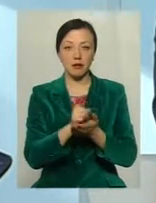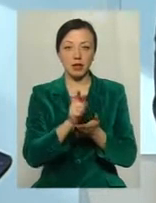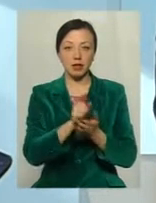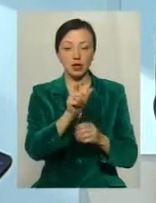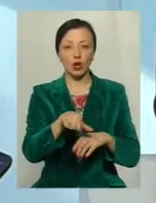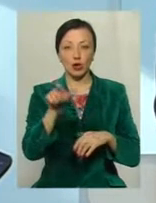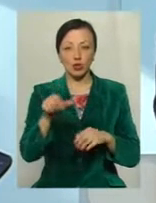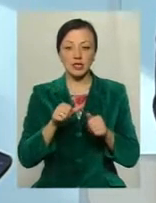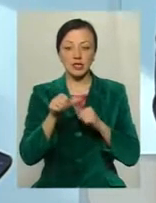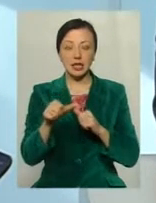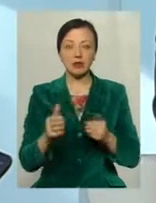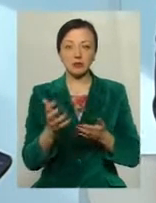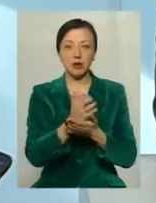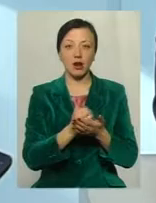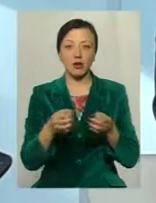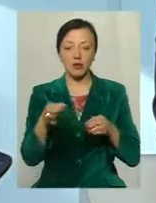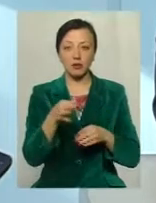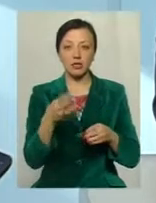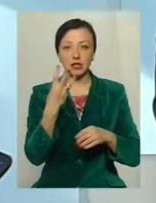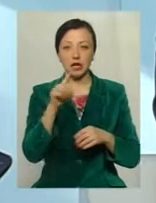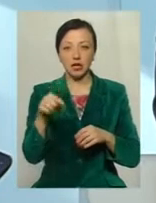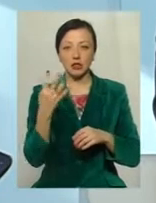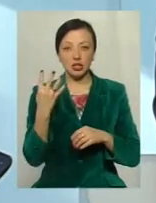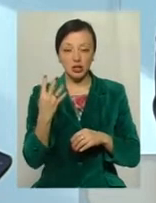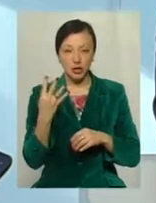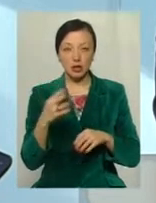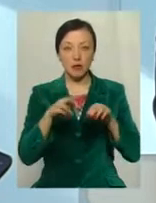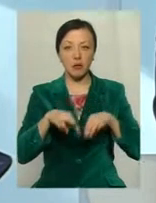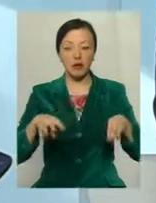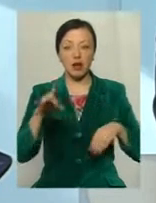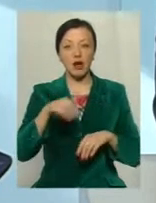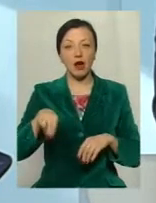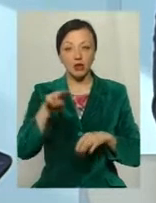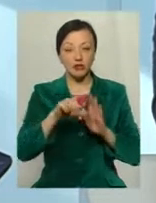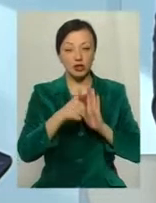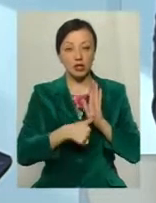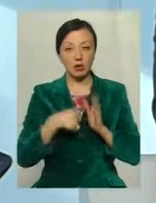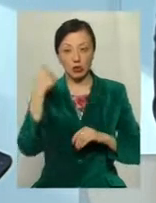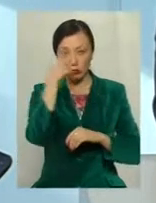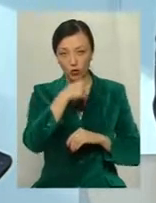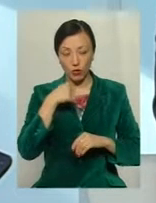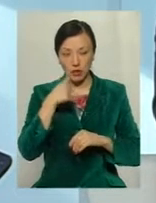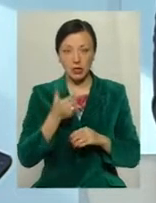розмова? І сьогодні, і друга ще цифру я можу вам назвати. Коли ми рік ще назад мали